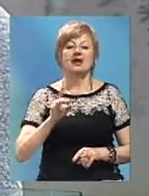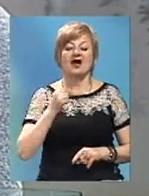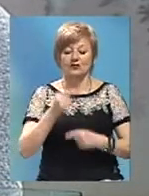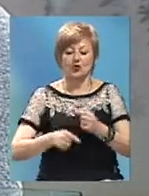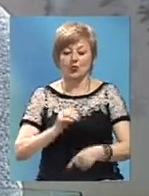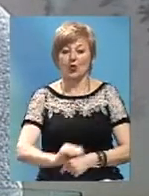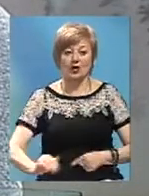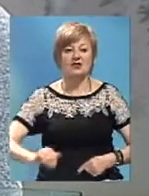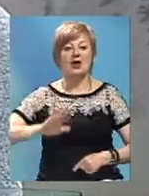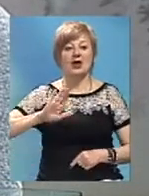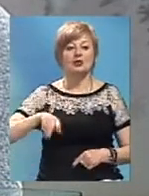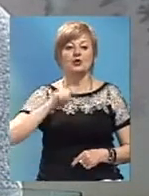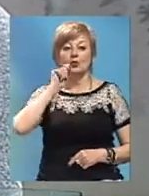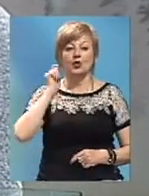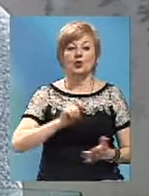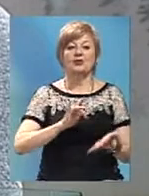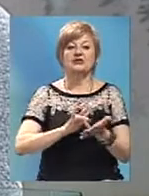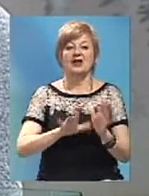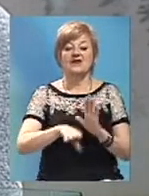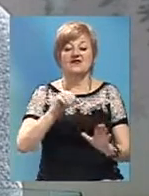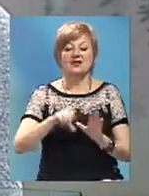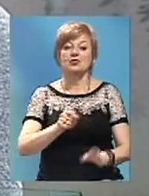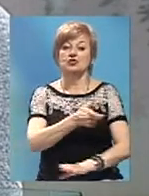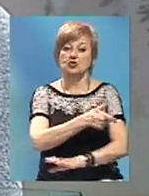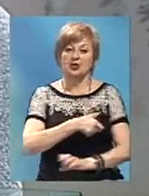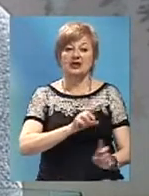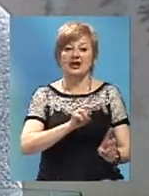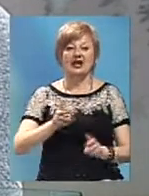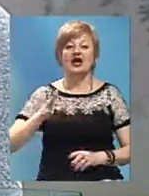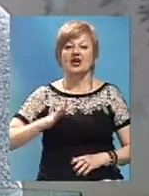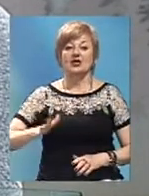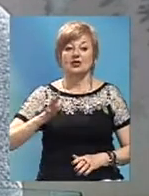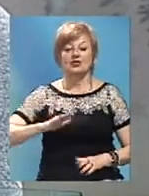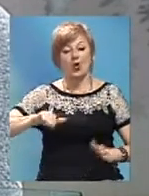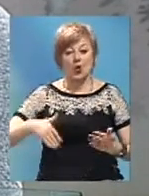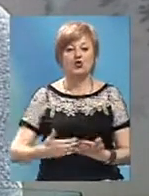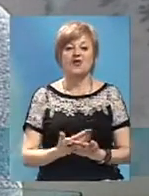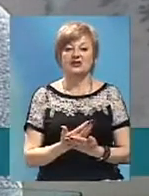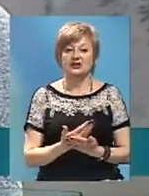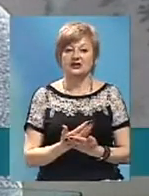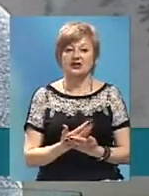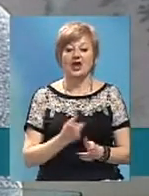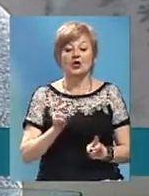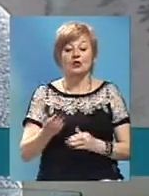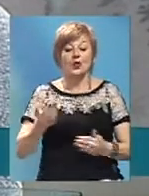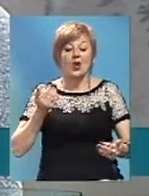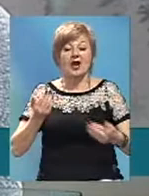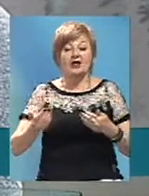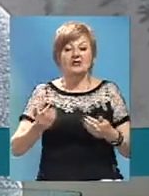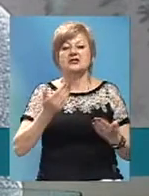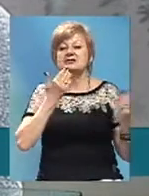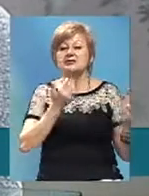потім Українська Центральна виборча комісія, яка чекає оновлення. Хто раніше, запитали